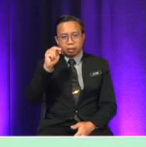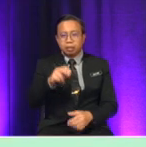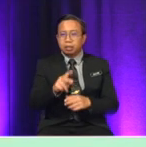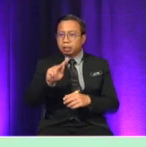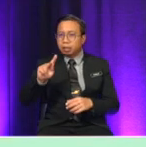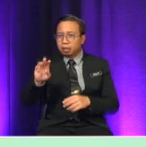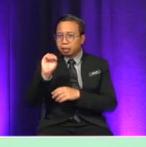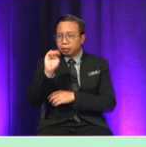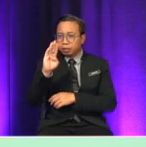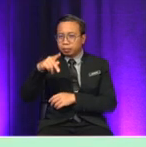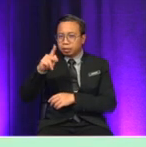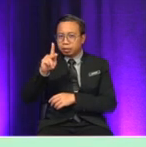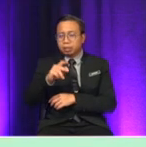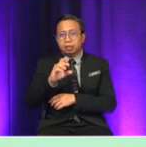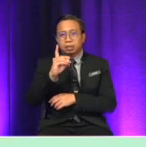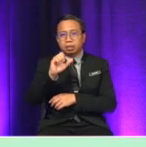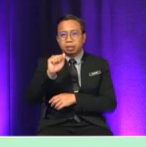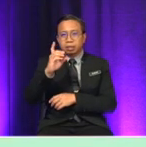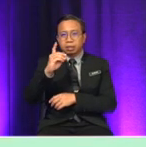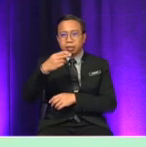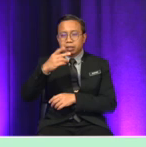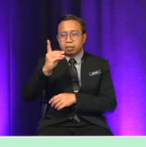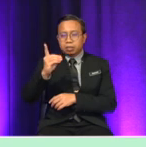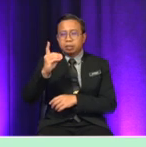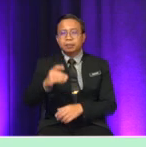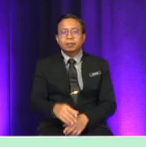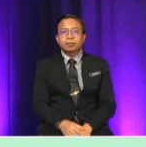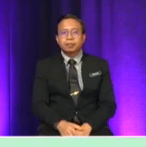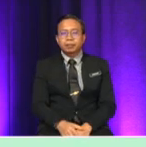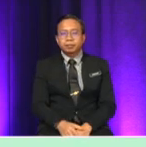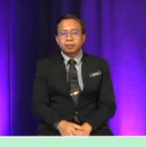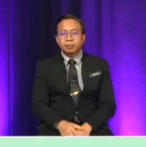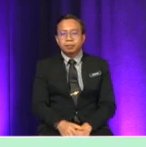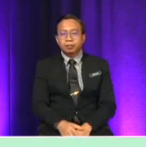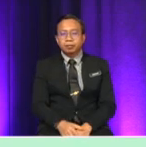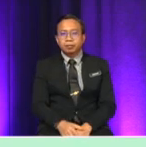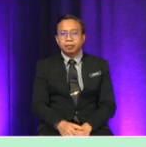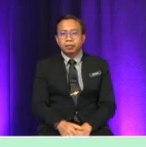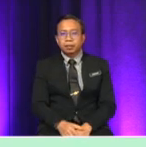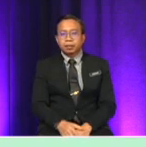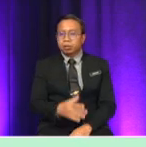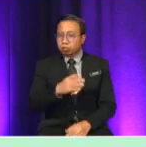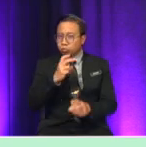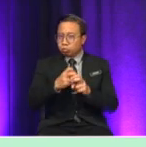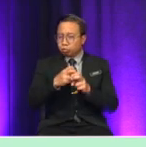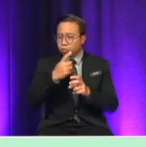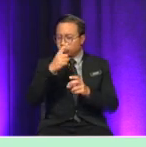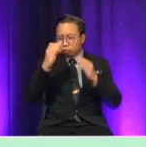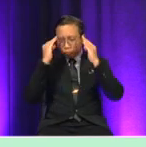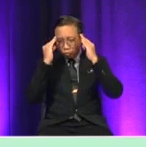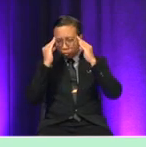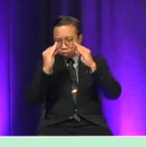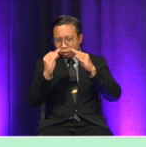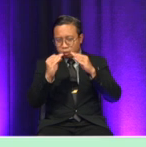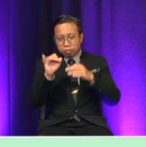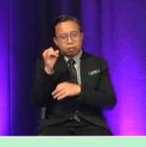khas kategori ADHD, Attention Deficit Hyperactive Disorder. Arman sukar menumpukan perhatian,